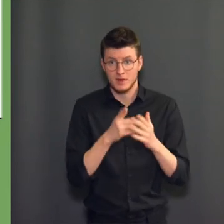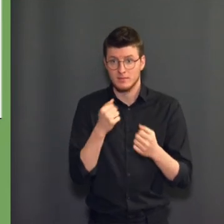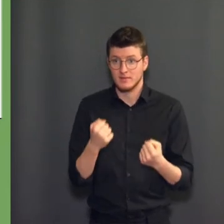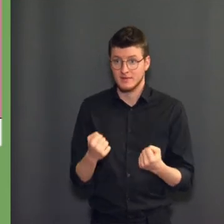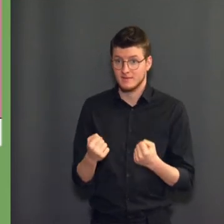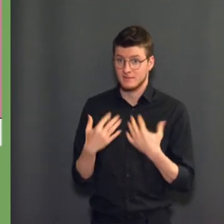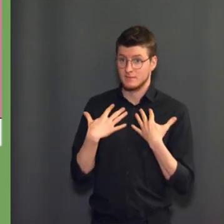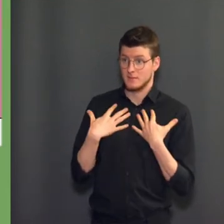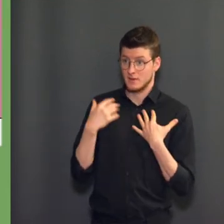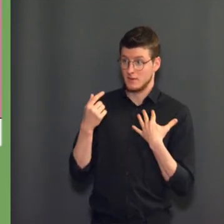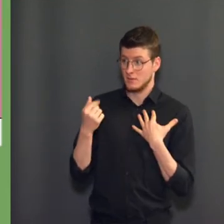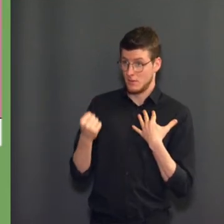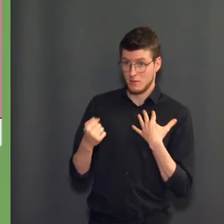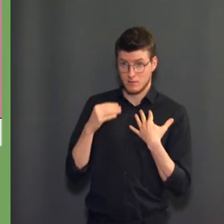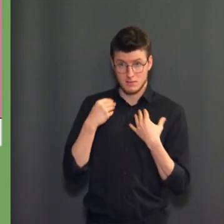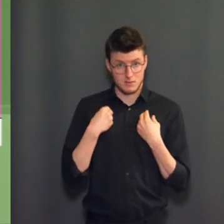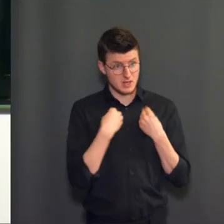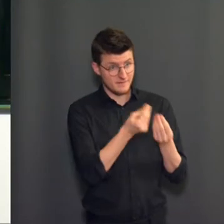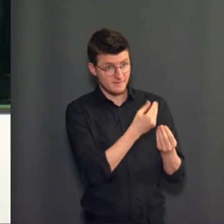kregen.